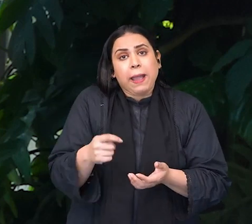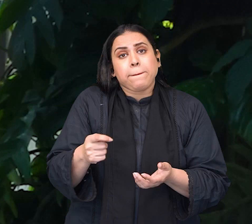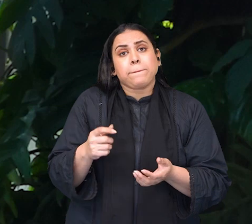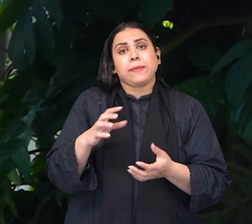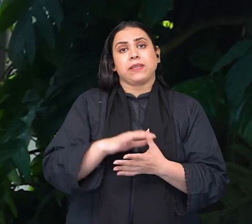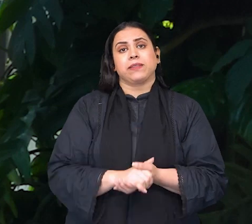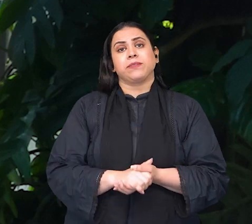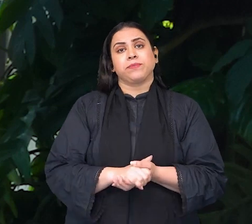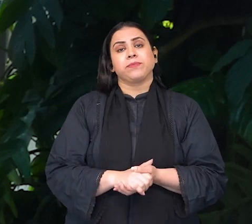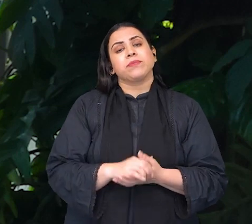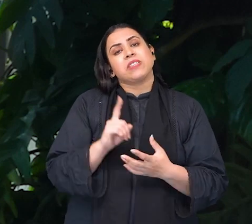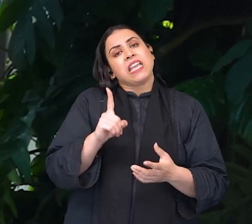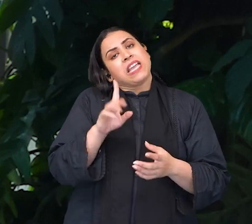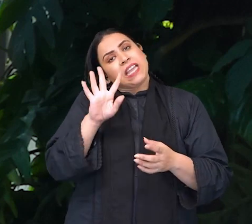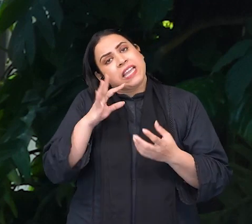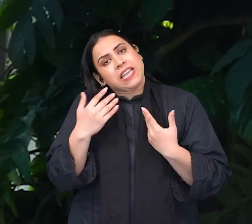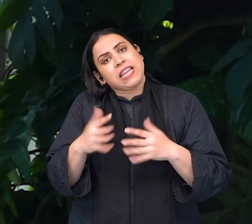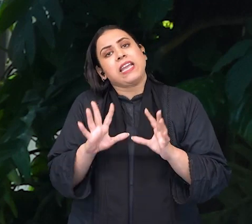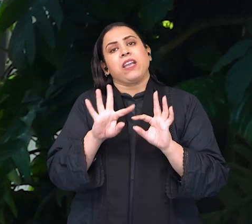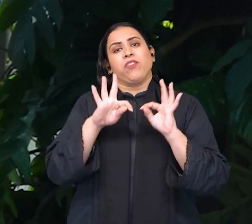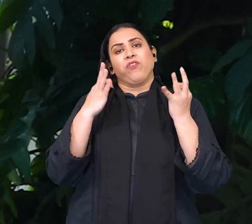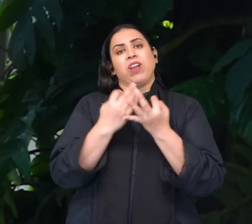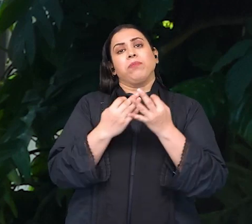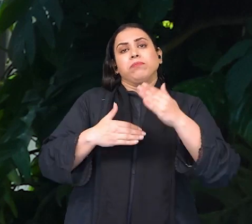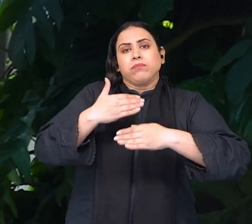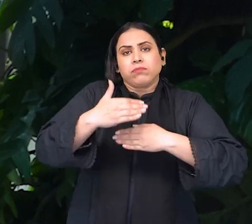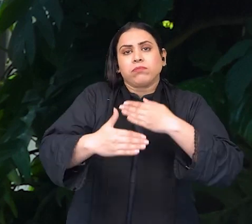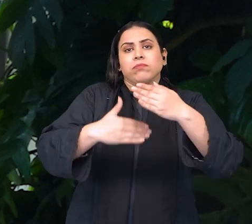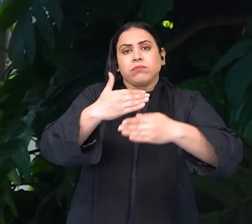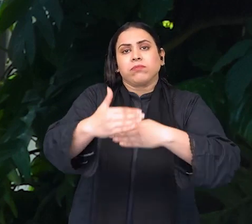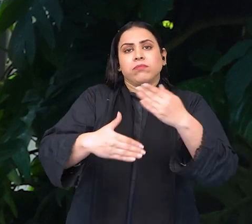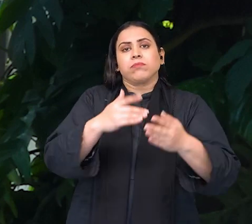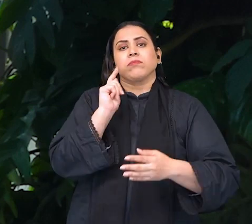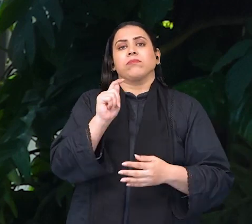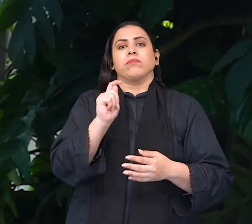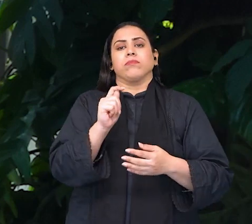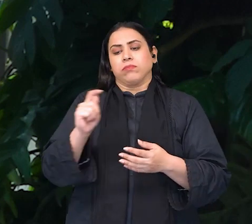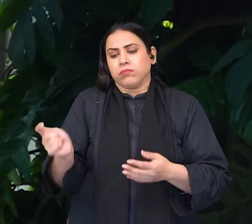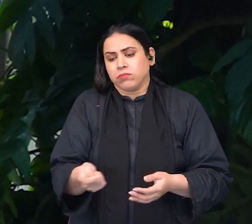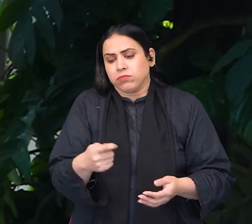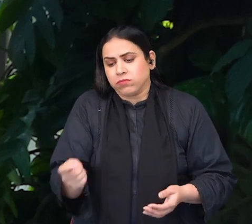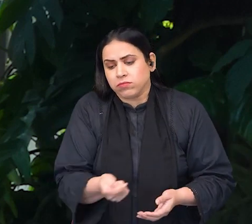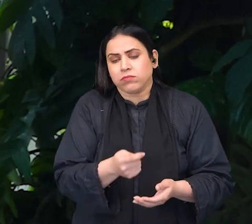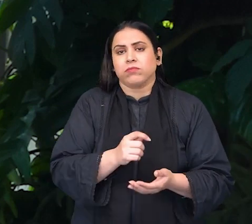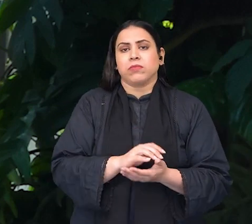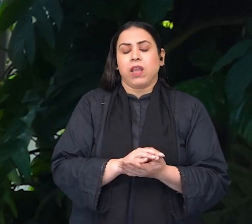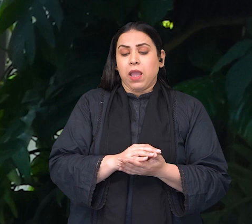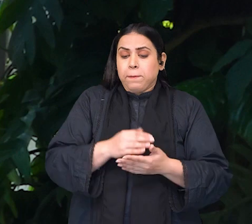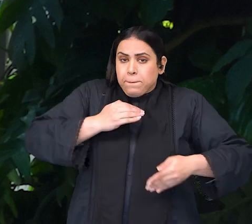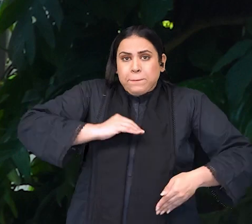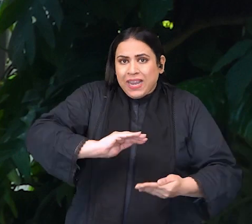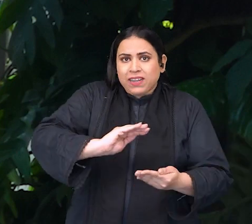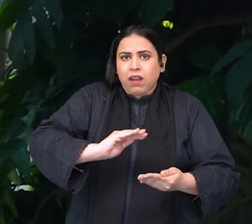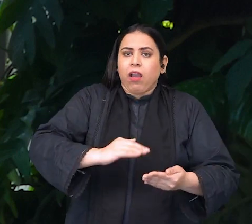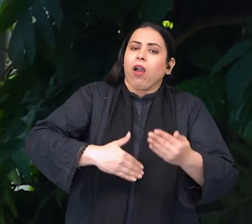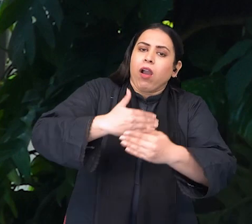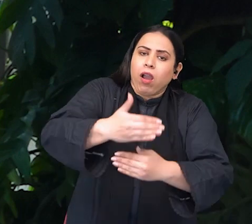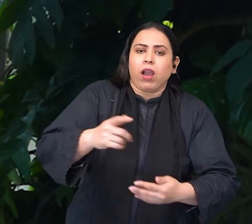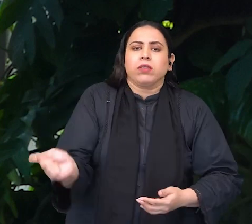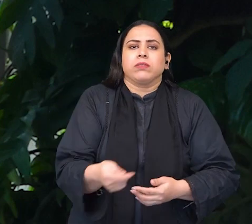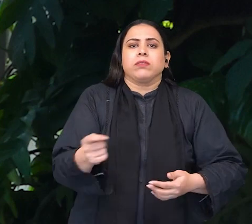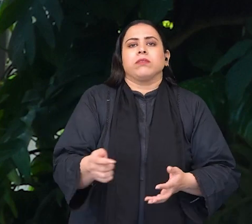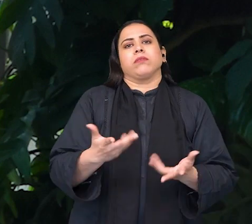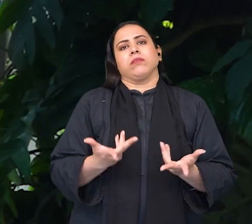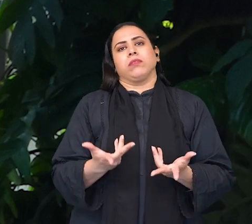शुड बी रिस्पॉन्सिबल फॉर मैनुअल स्कैवेंजिंग। एक ही फैमिलीज़ की जनरेशन्स एक ही काम में इन्वॉल्व होती हैं, विच इज़ नॉट